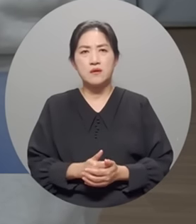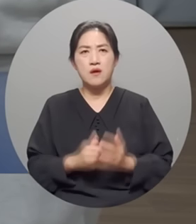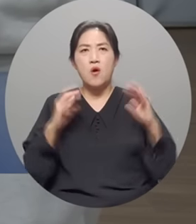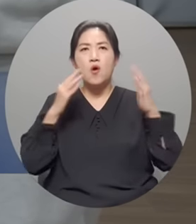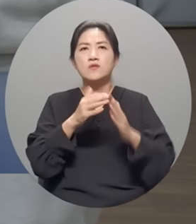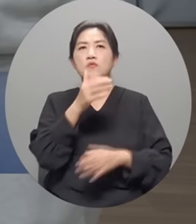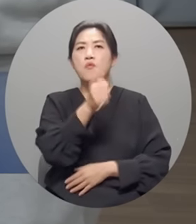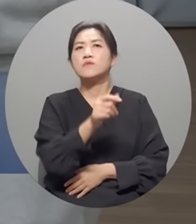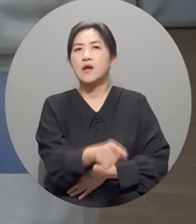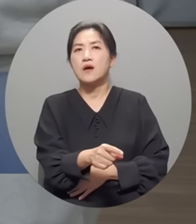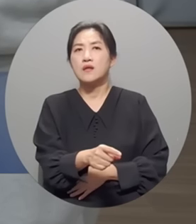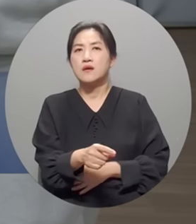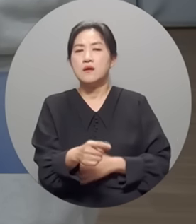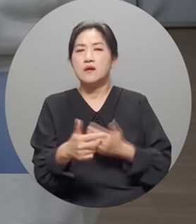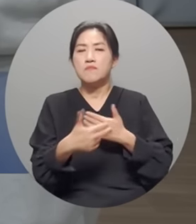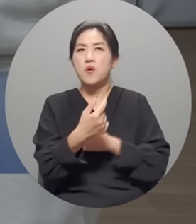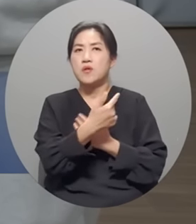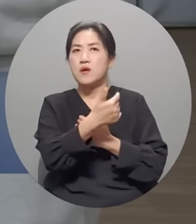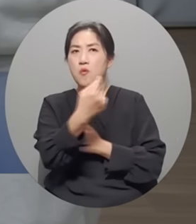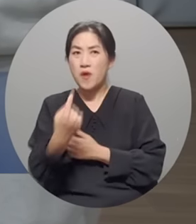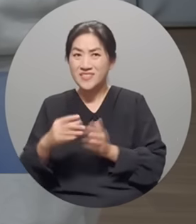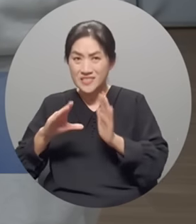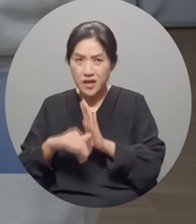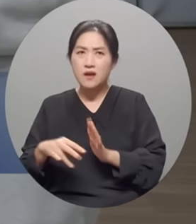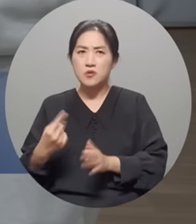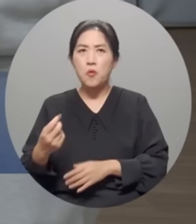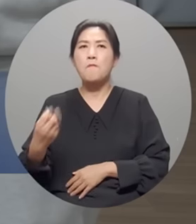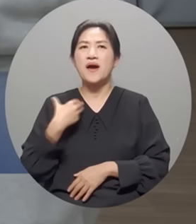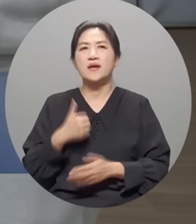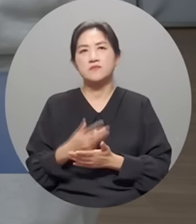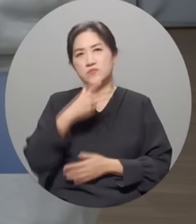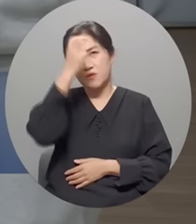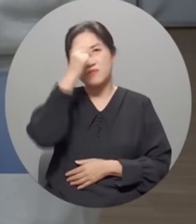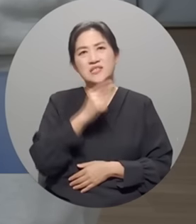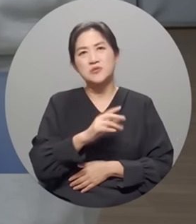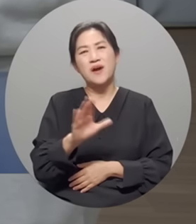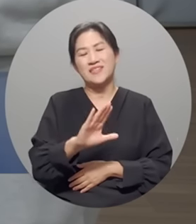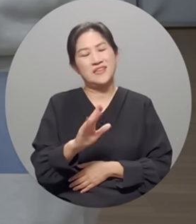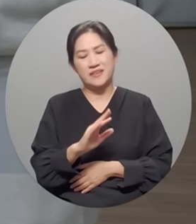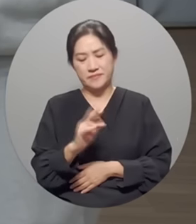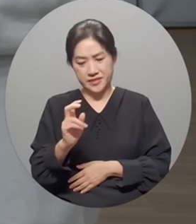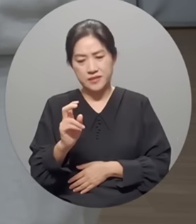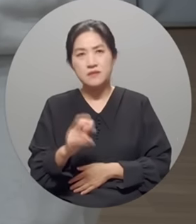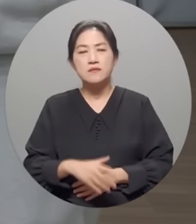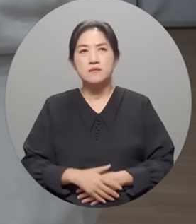원장이라는 분이 같이 병원에 오셔서 그때라도 얘기했으면 저희 경찰에 신고하거나 이럴 일도 없었을 거예요.